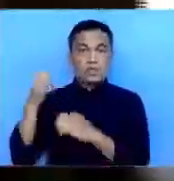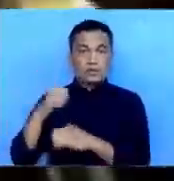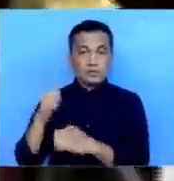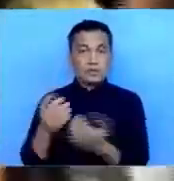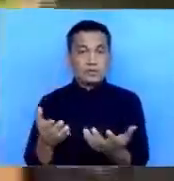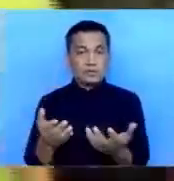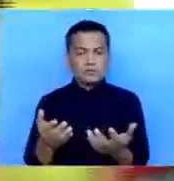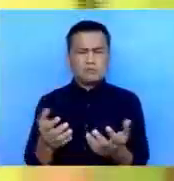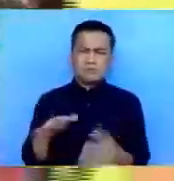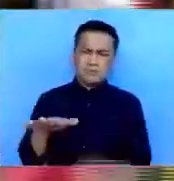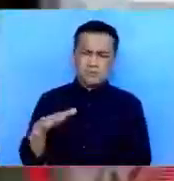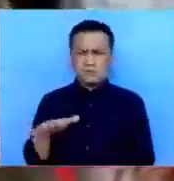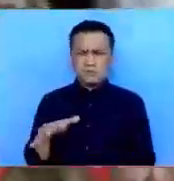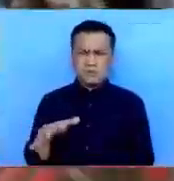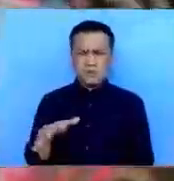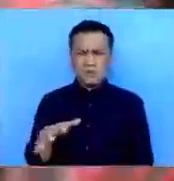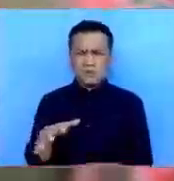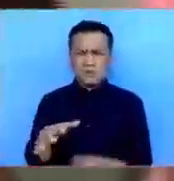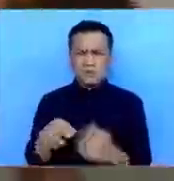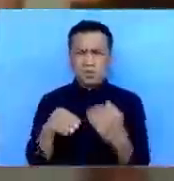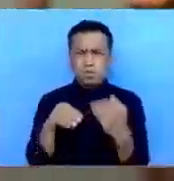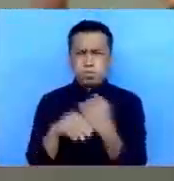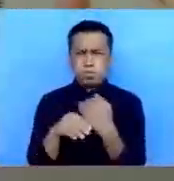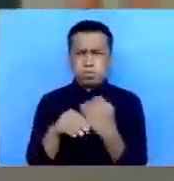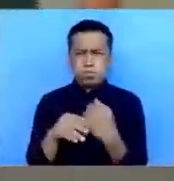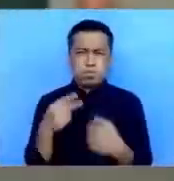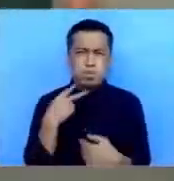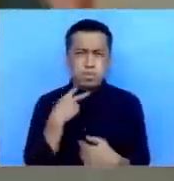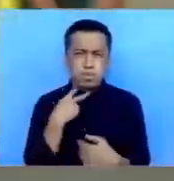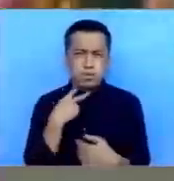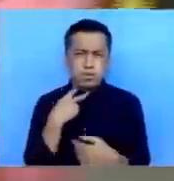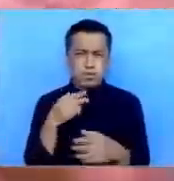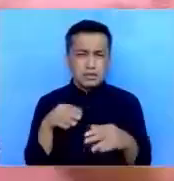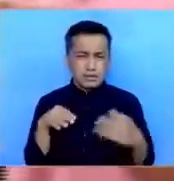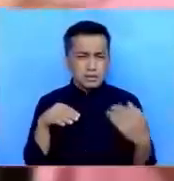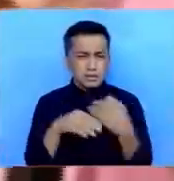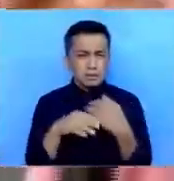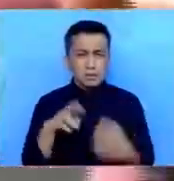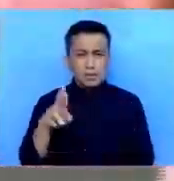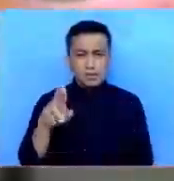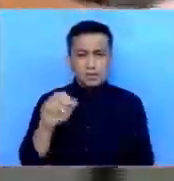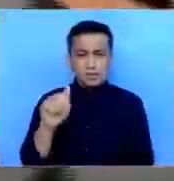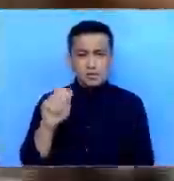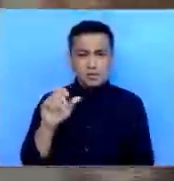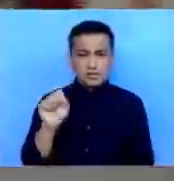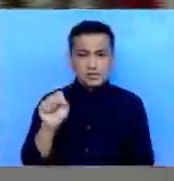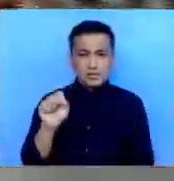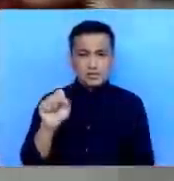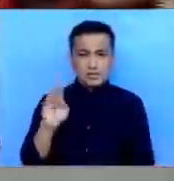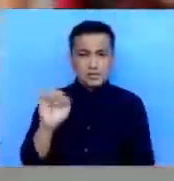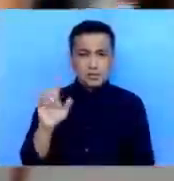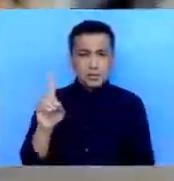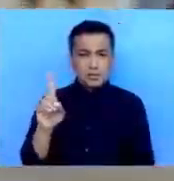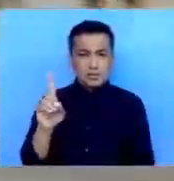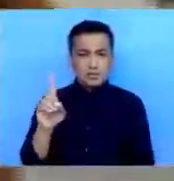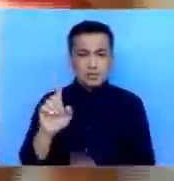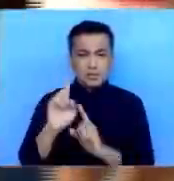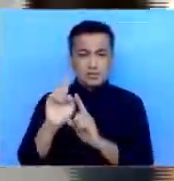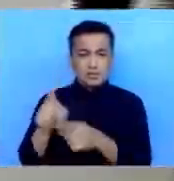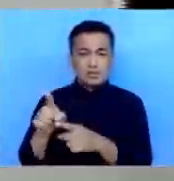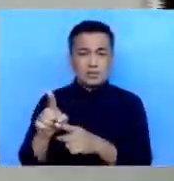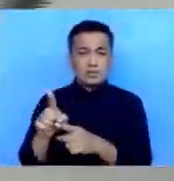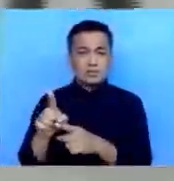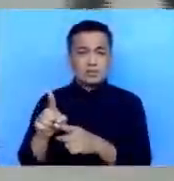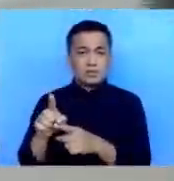medyo masikip na dari ng trapiko dito sa kahabaan ng Rojas Boulevard, lalo na yung patungo dito o papunta